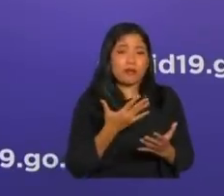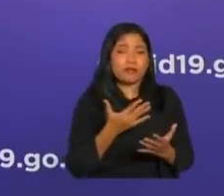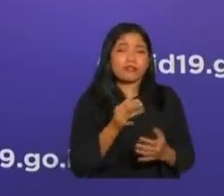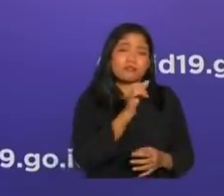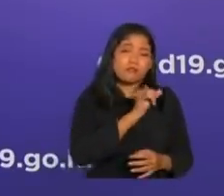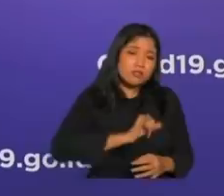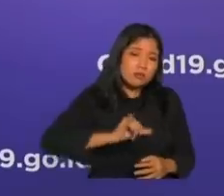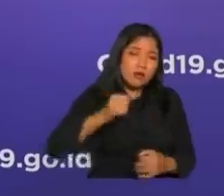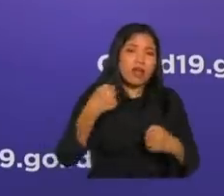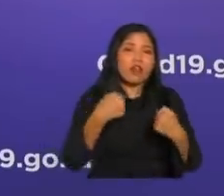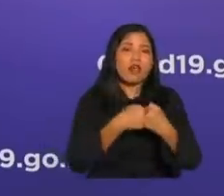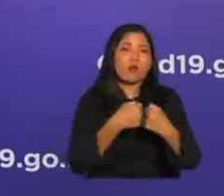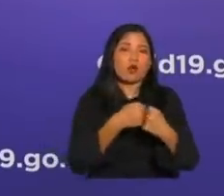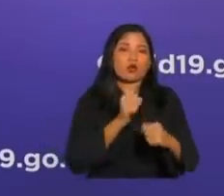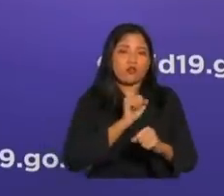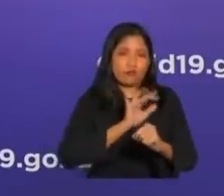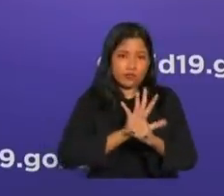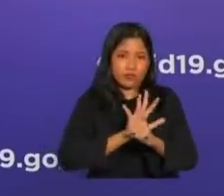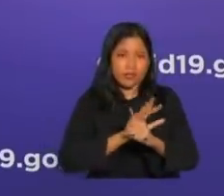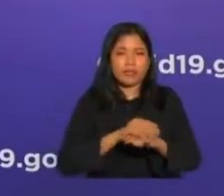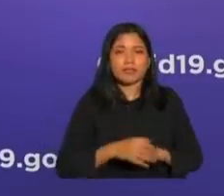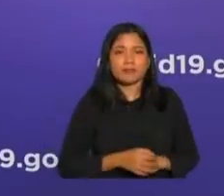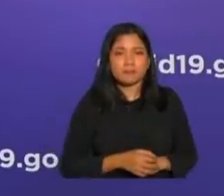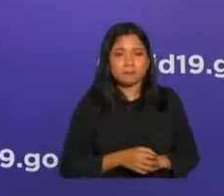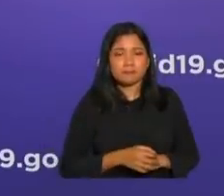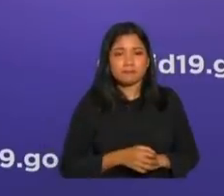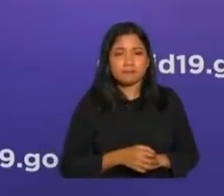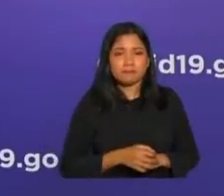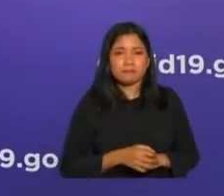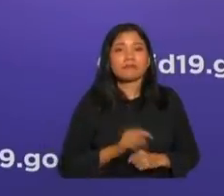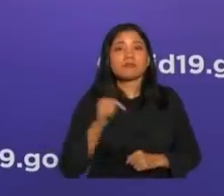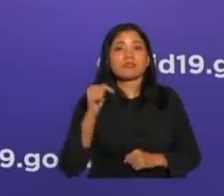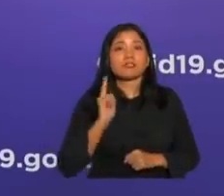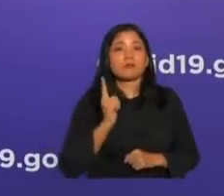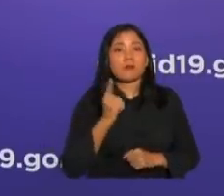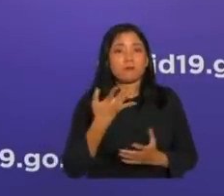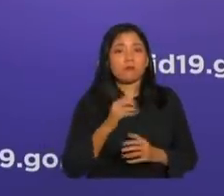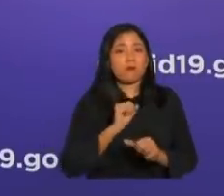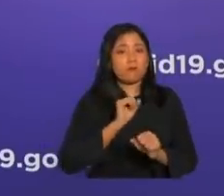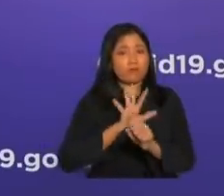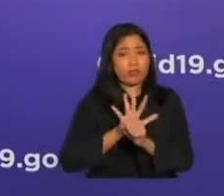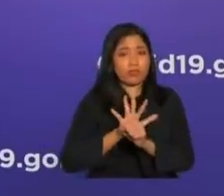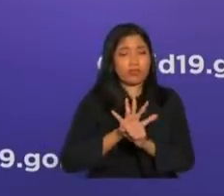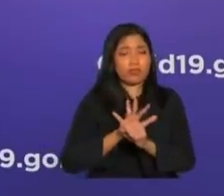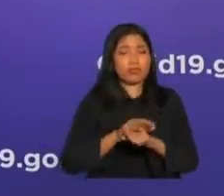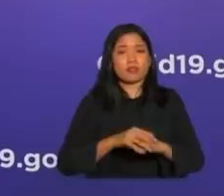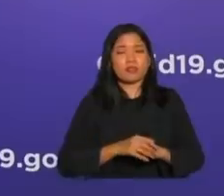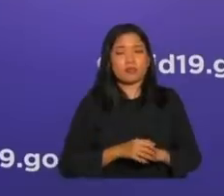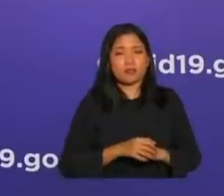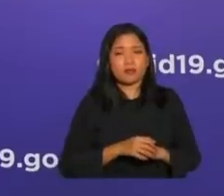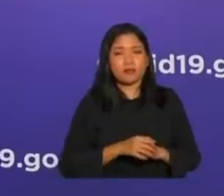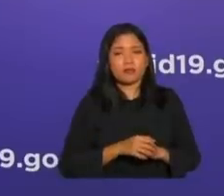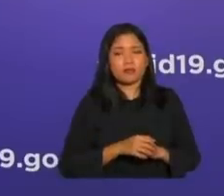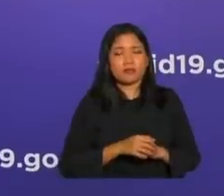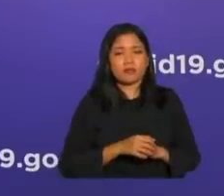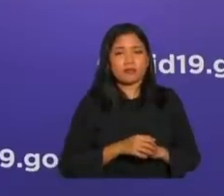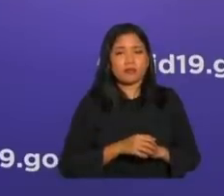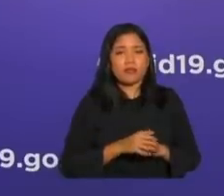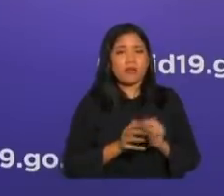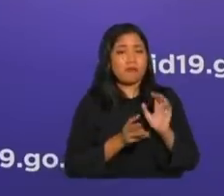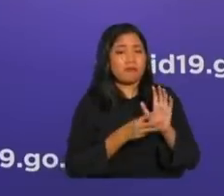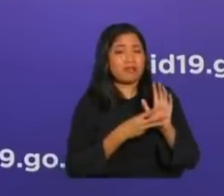melawan covert 19 ini Hai karena coffee 19 ini tidak menjadi masalah